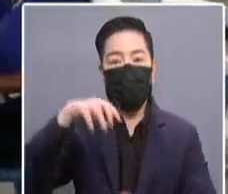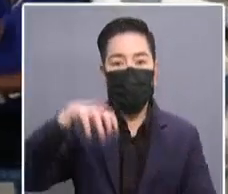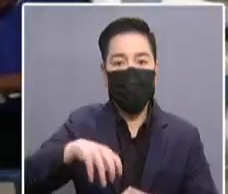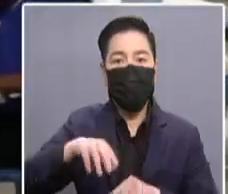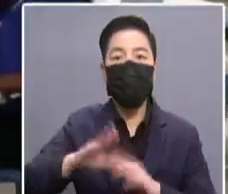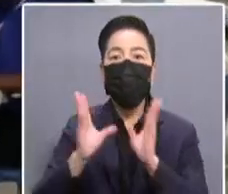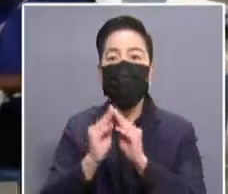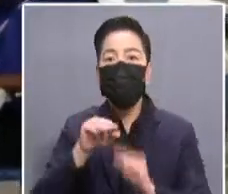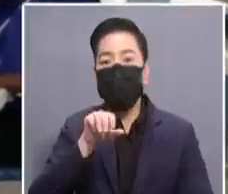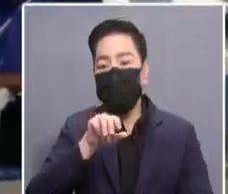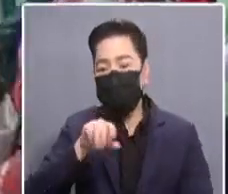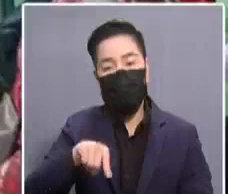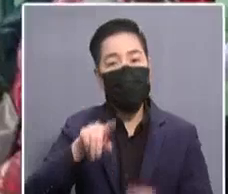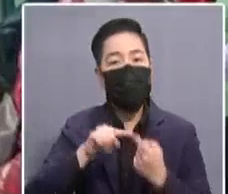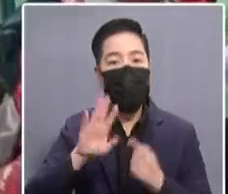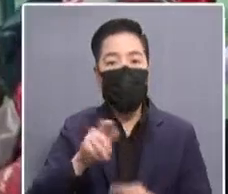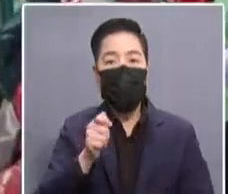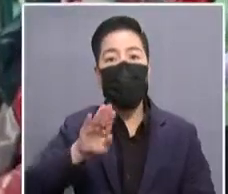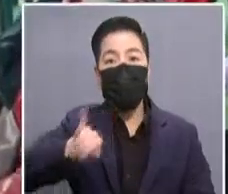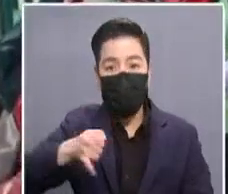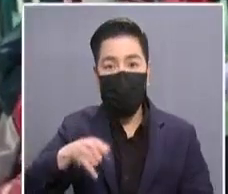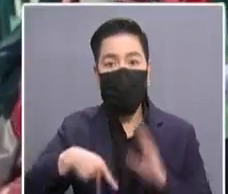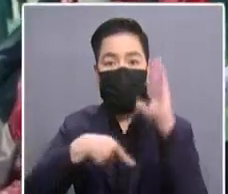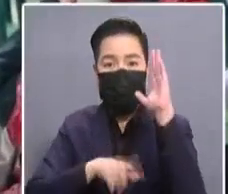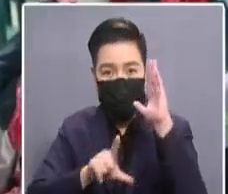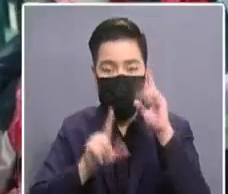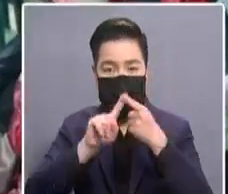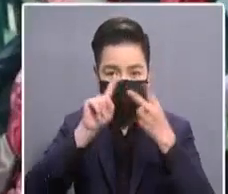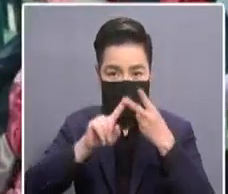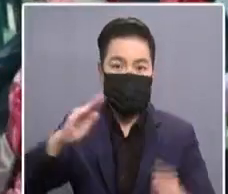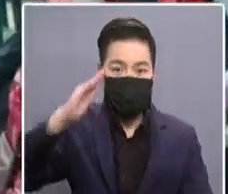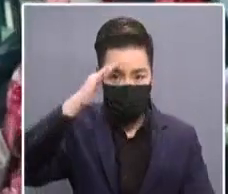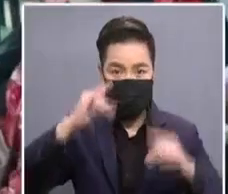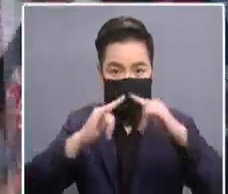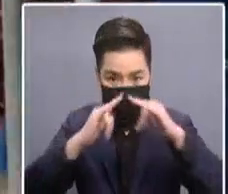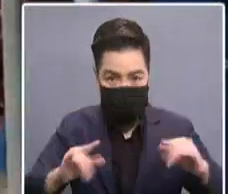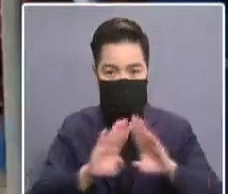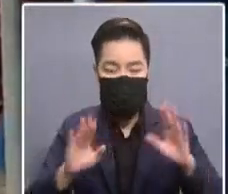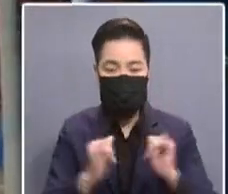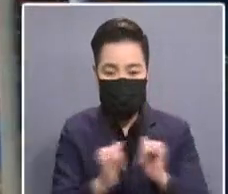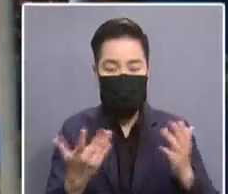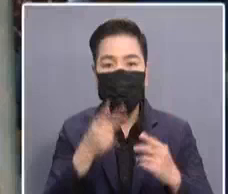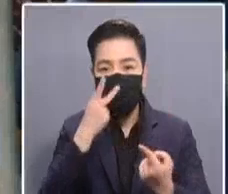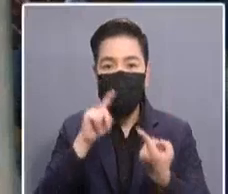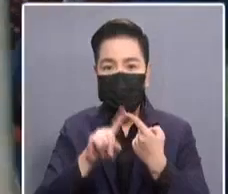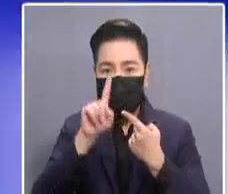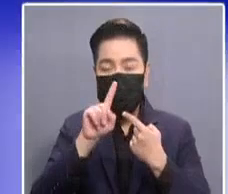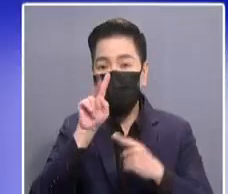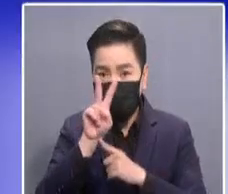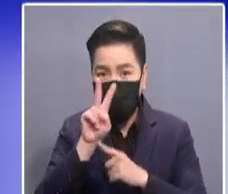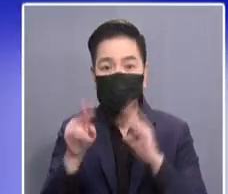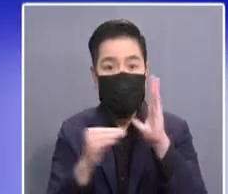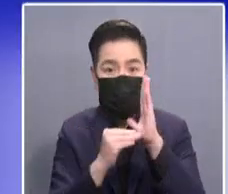ชุมองค์การบริหารส่วนจังหวัดพัทลุงรวมทั้งที่ค่ายทหารอำเภอศรีนครินทร์ด้วยนะฮะมาจังหวัดที่เป็นรองกรุงเทพมห